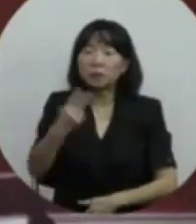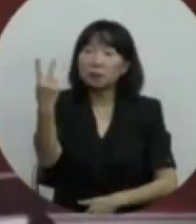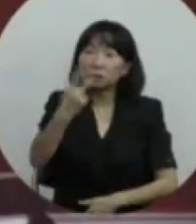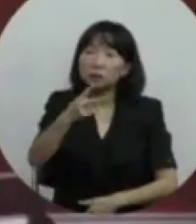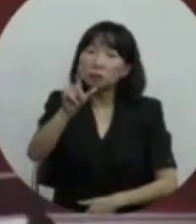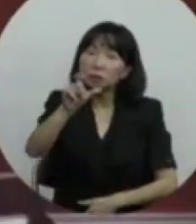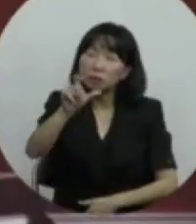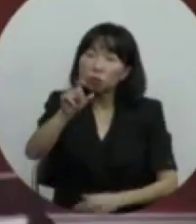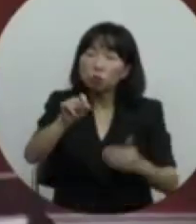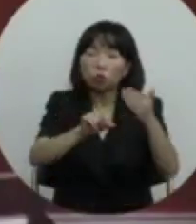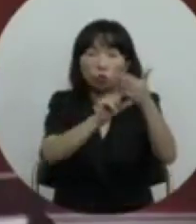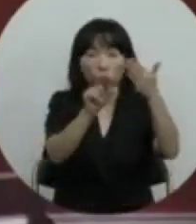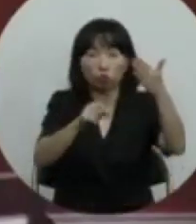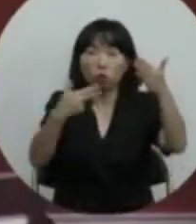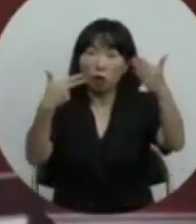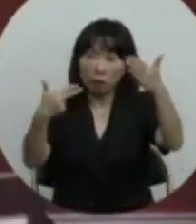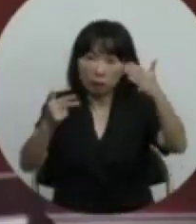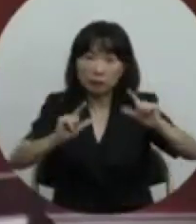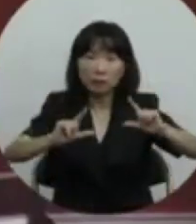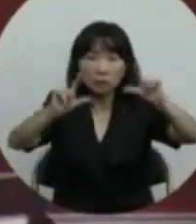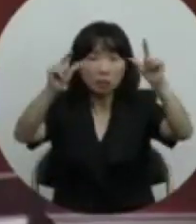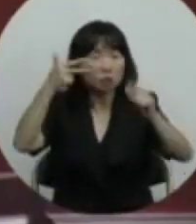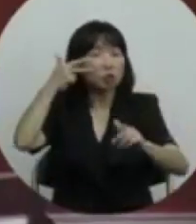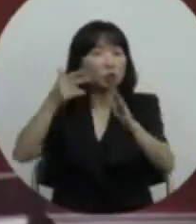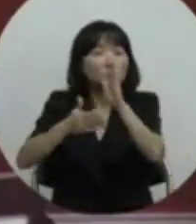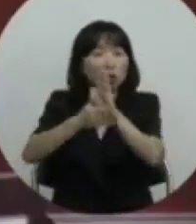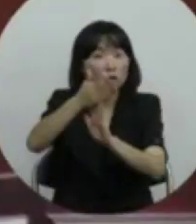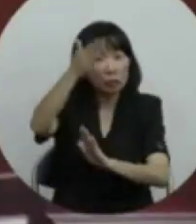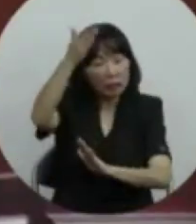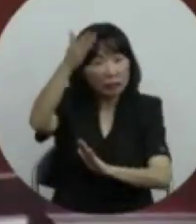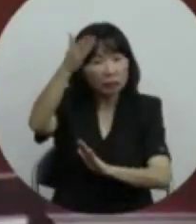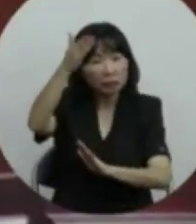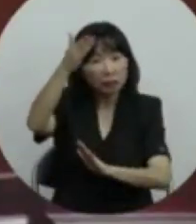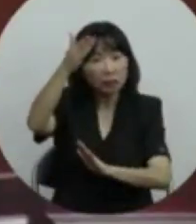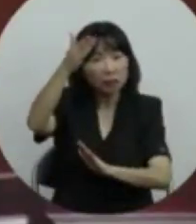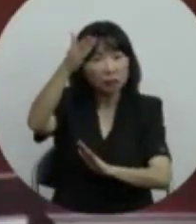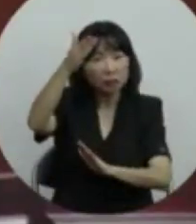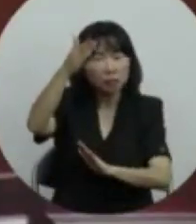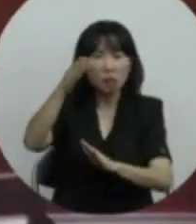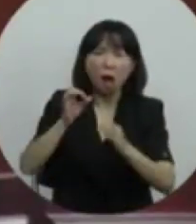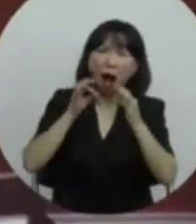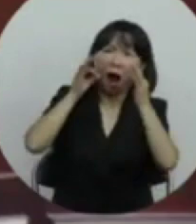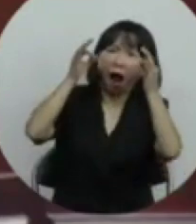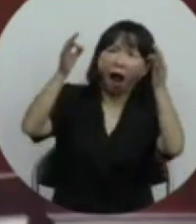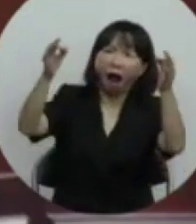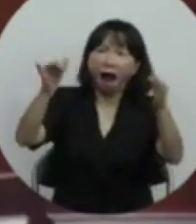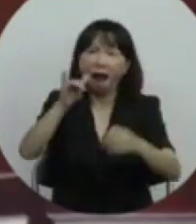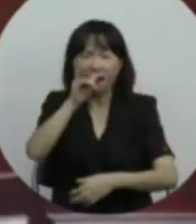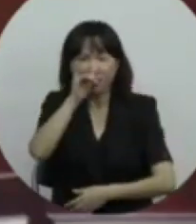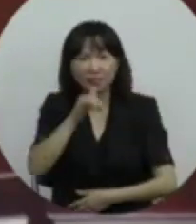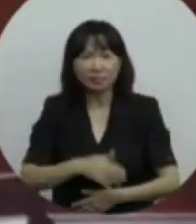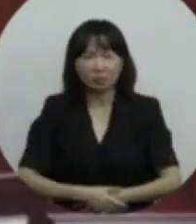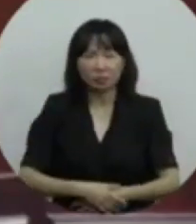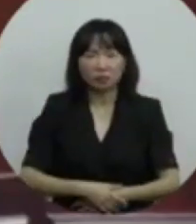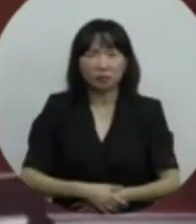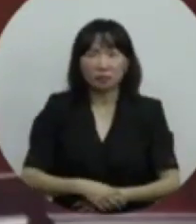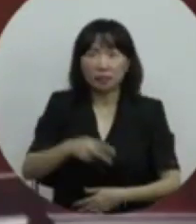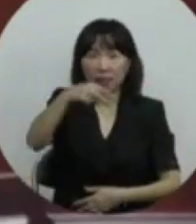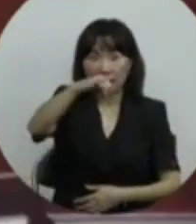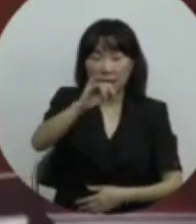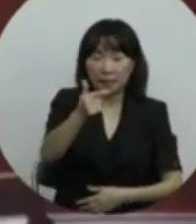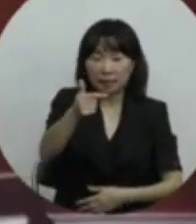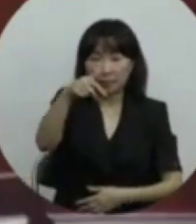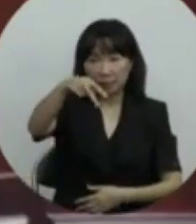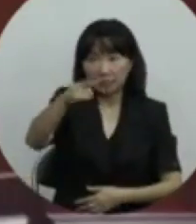2015년 9월 7일 여주시는 환호성을 질렀습니다. 신세계 사이먼